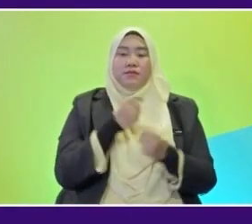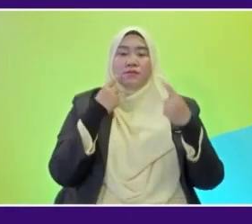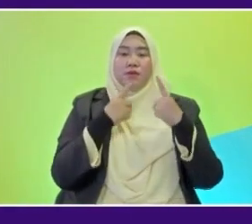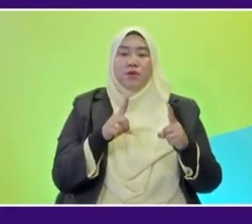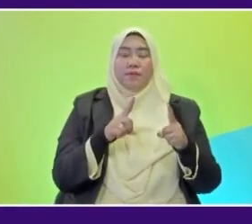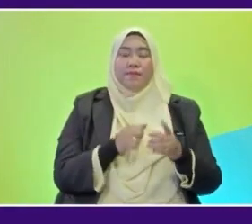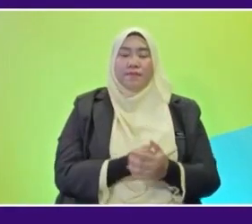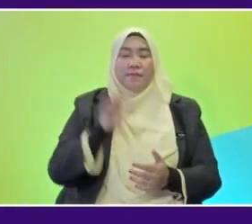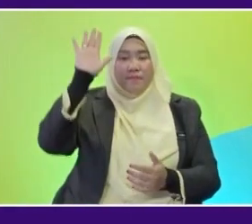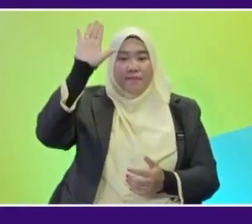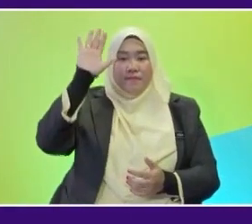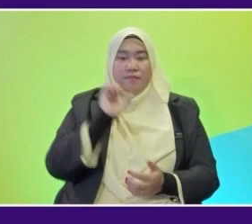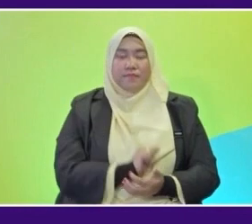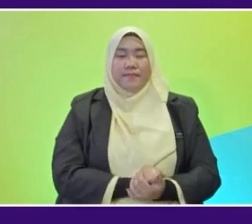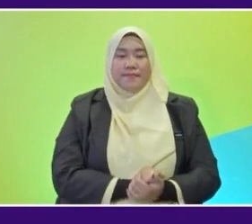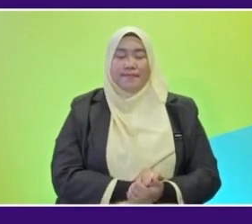oke